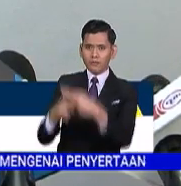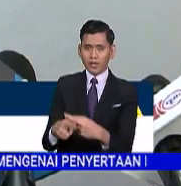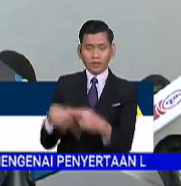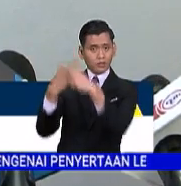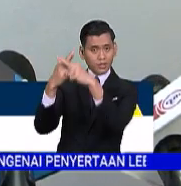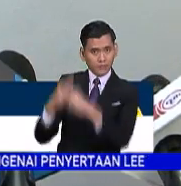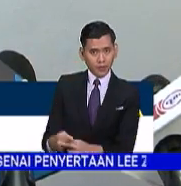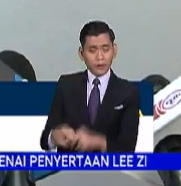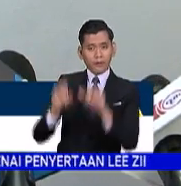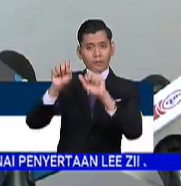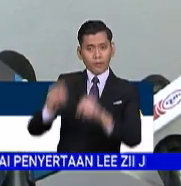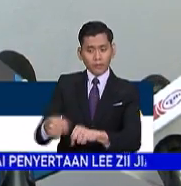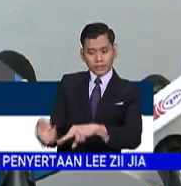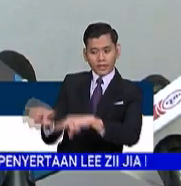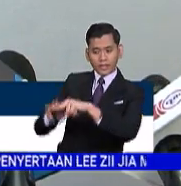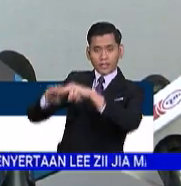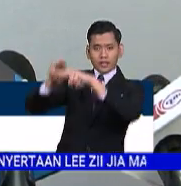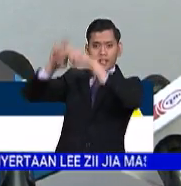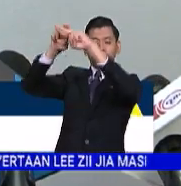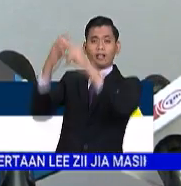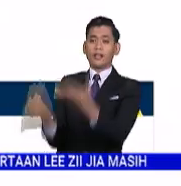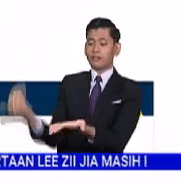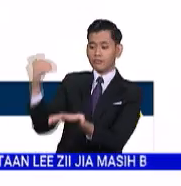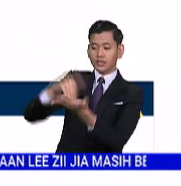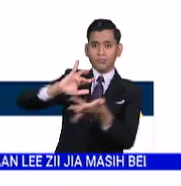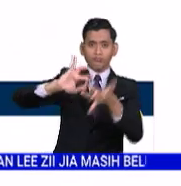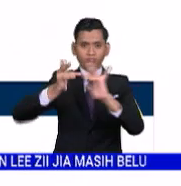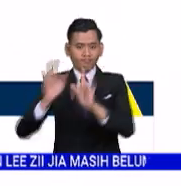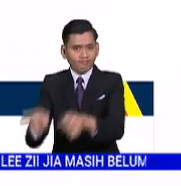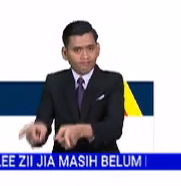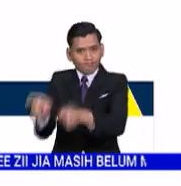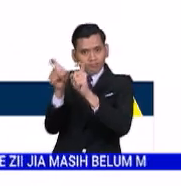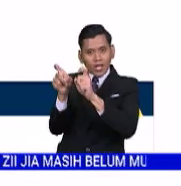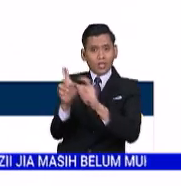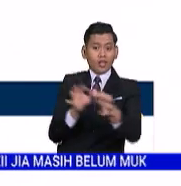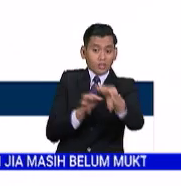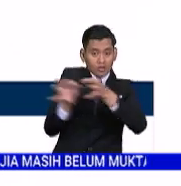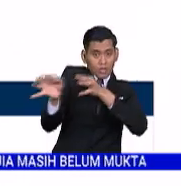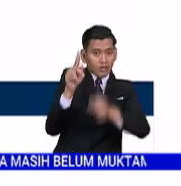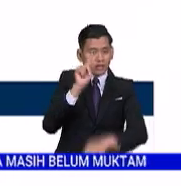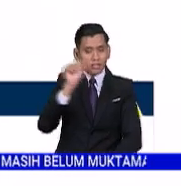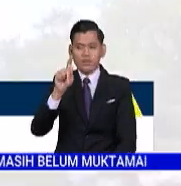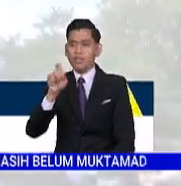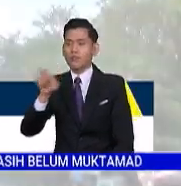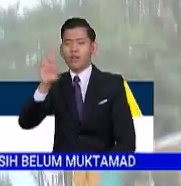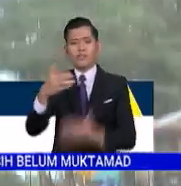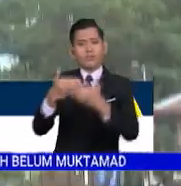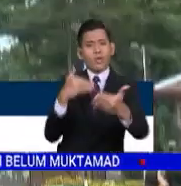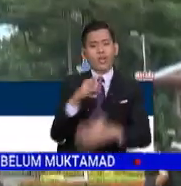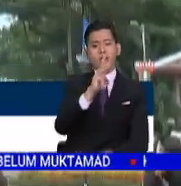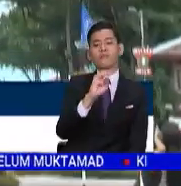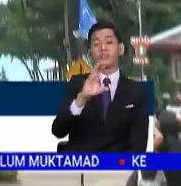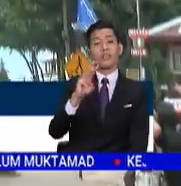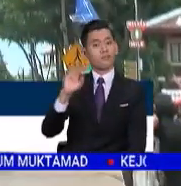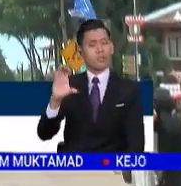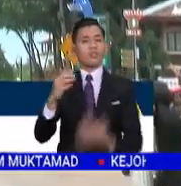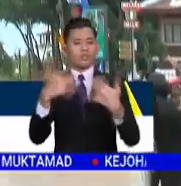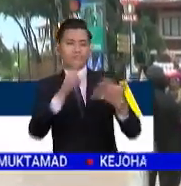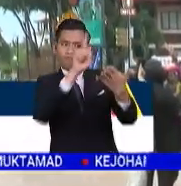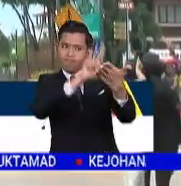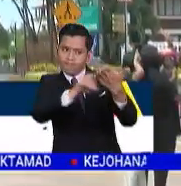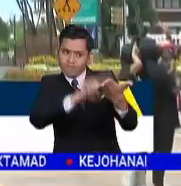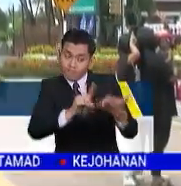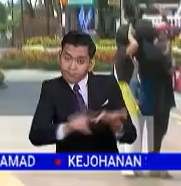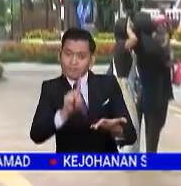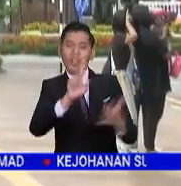kita tingkatkan perkhidmatan jalan lebar patut-patut tersebut. Jelas Tan Sri Anwar, sebelum ini MCMC telah membuat semakan